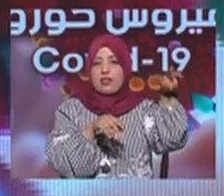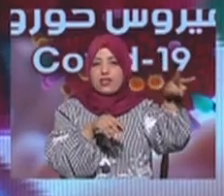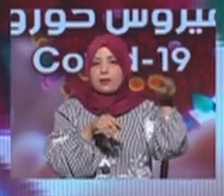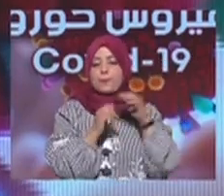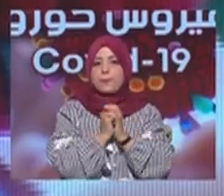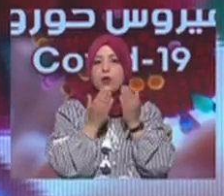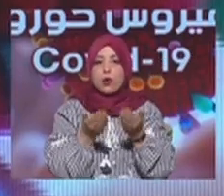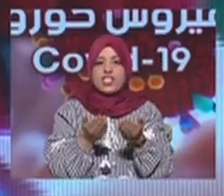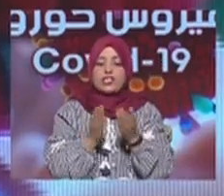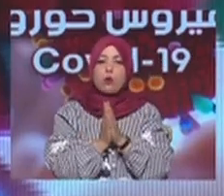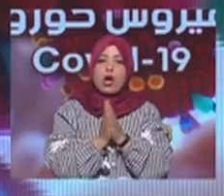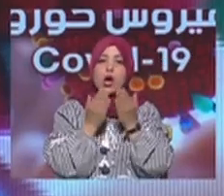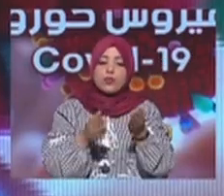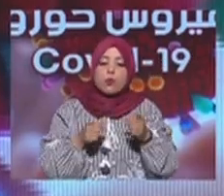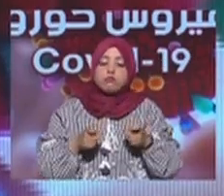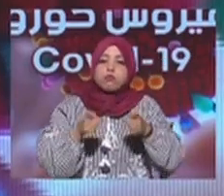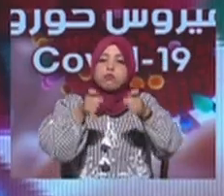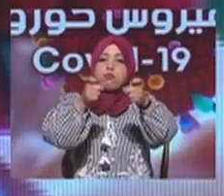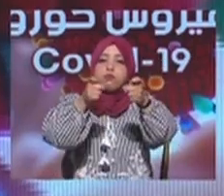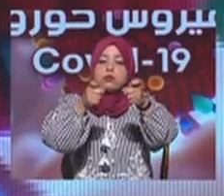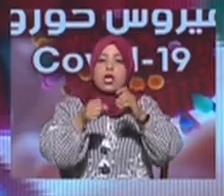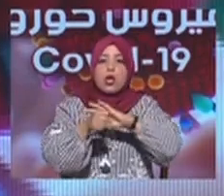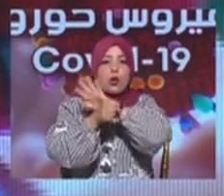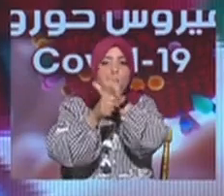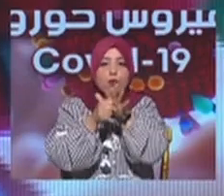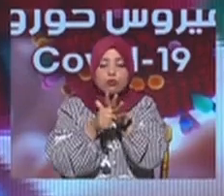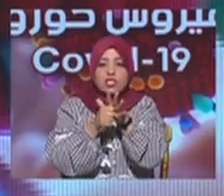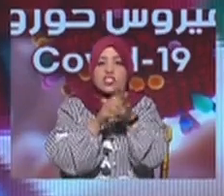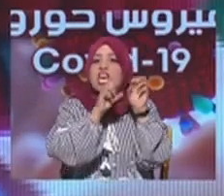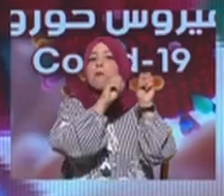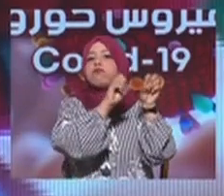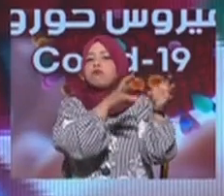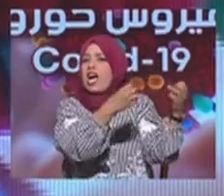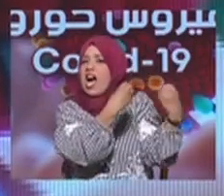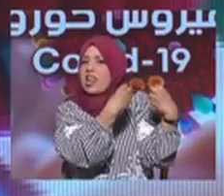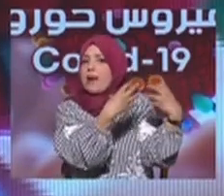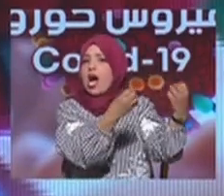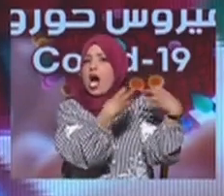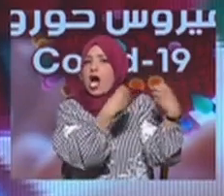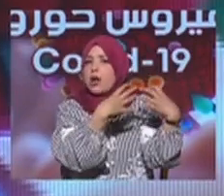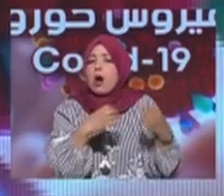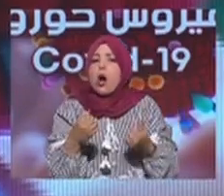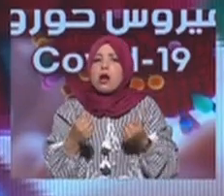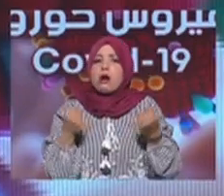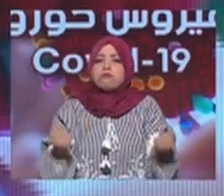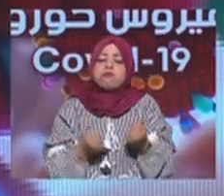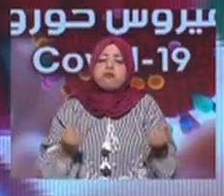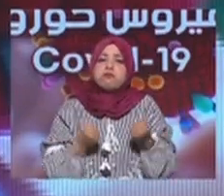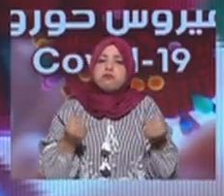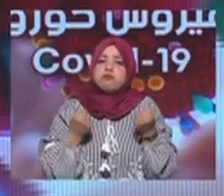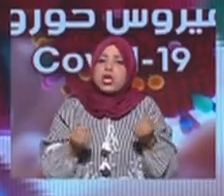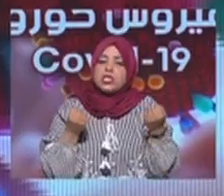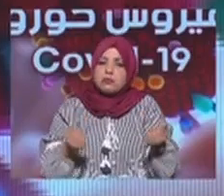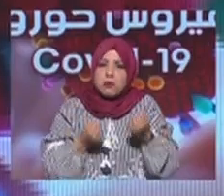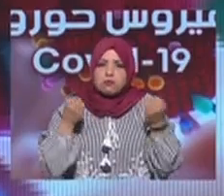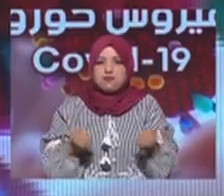فيروس ريسبيراتوار، وهو اللي كونني معناها وعلمني وديما يشجع فيا، نشكره برشا بالمناسبه هذه،